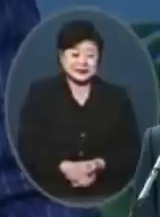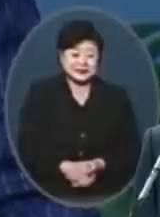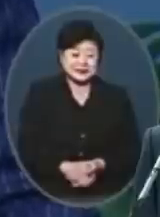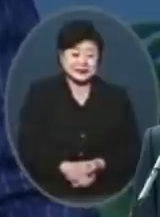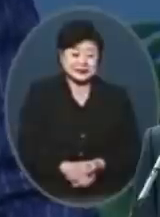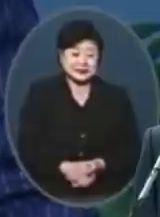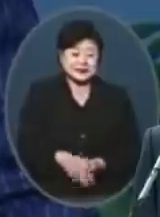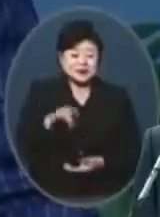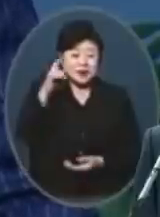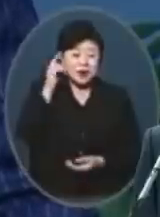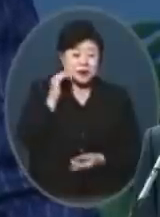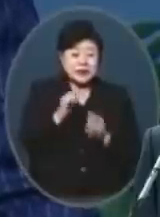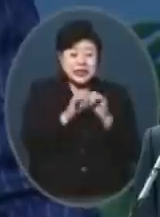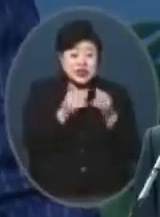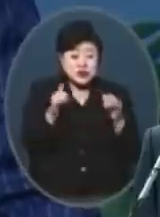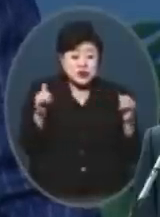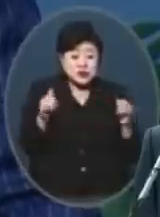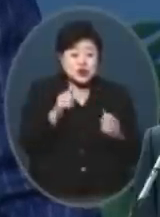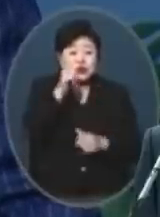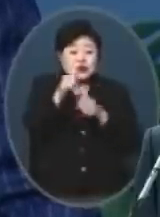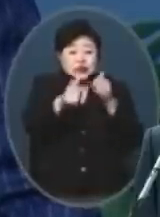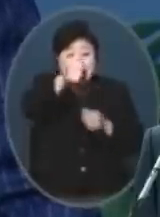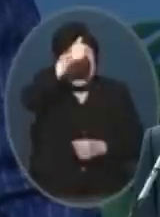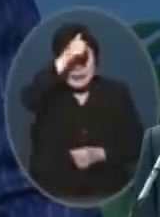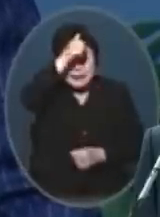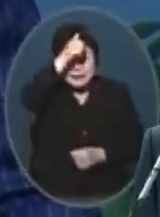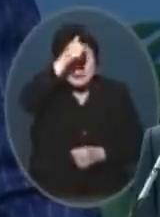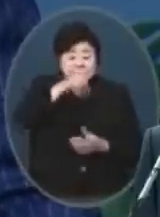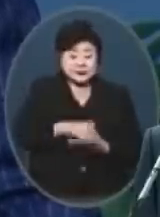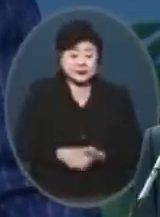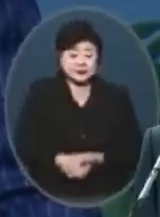첫 인류 조상 아담이